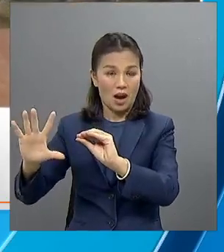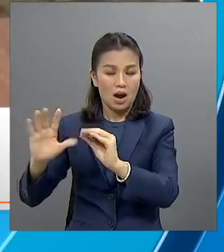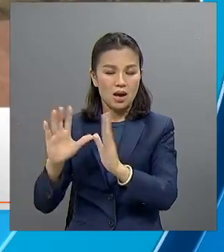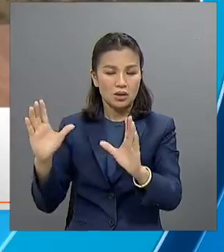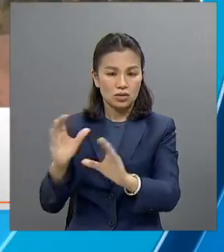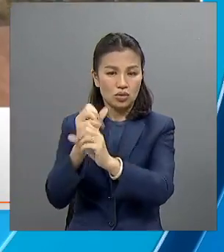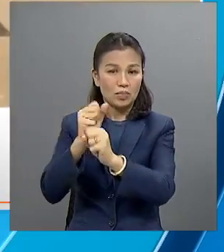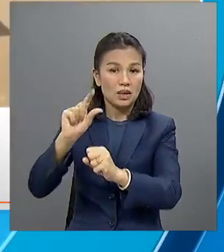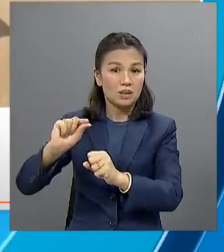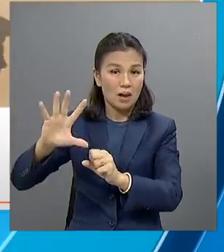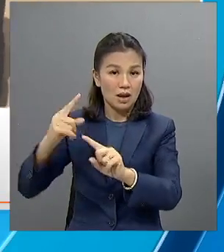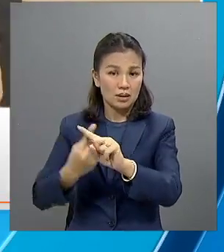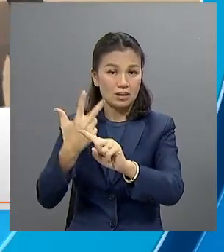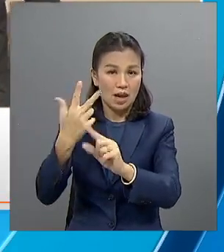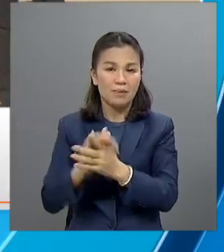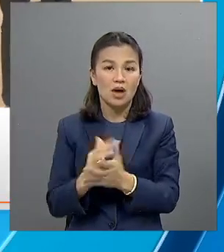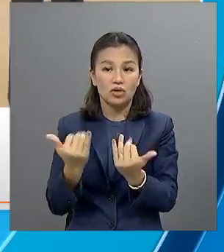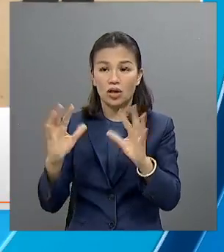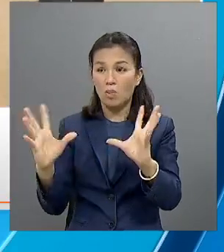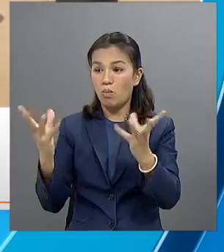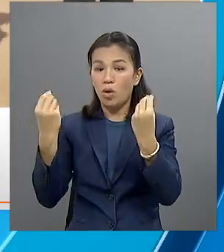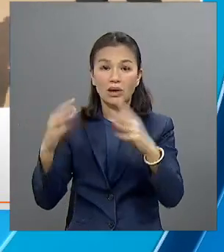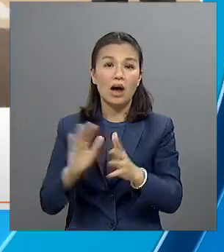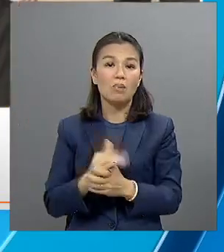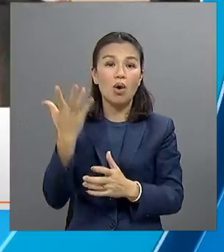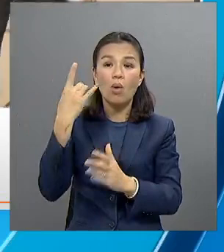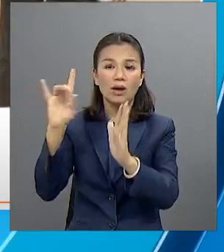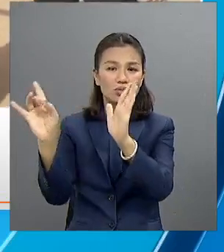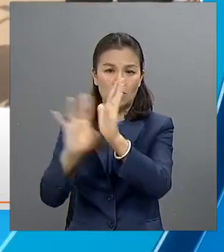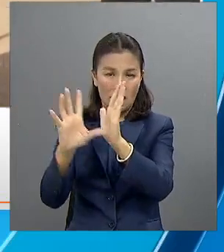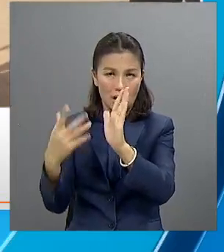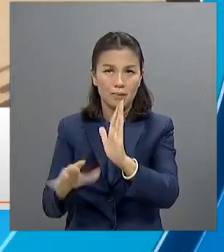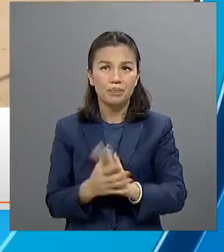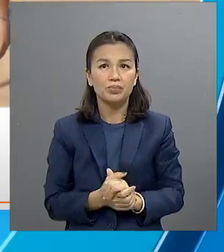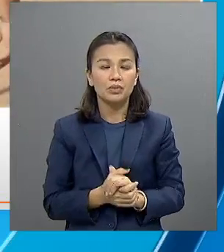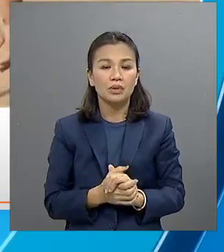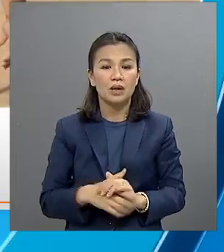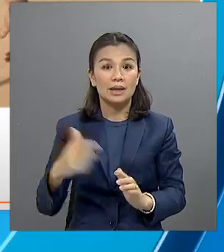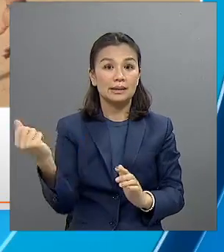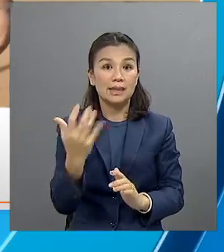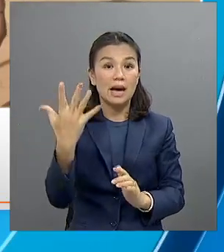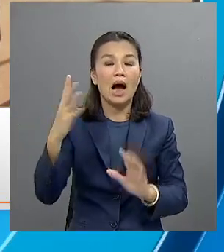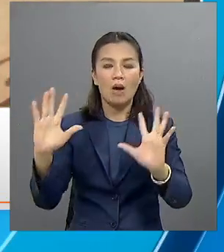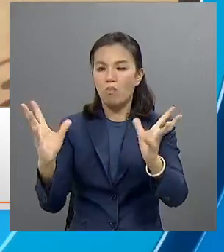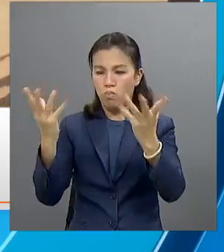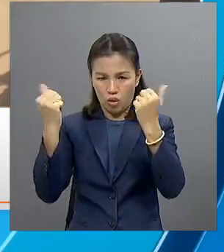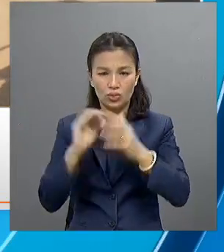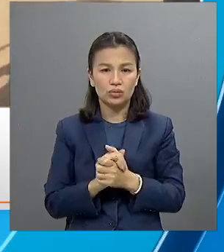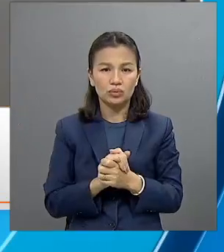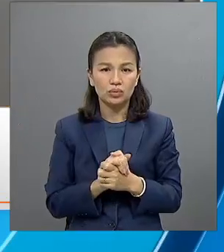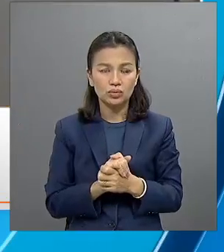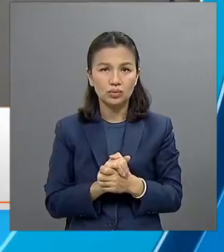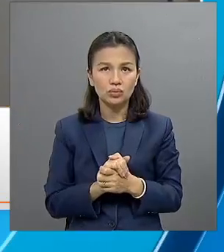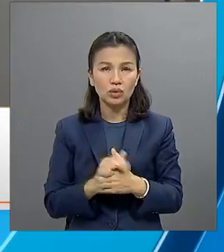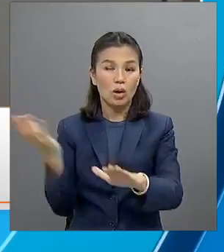ซึ่งตอนนี้หมดแล้วนะครับ เมื่อวานนี้เอง ก็ถามหลังสุดเนี่ยครับผมตอนตี5เนี่ยเลือกส่งน่าจะส่งวันสุดท้าย